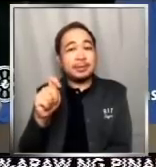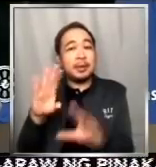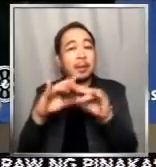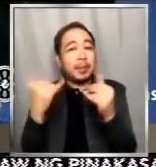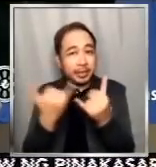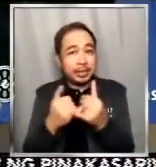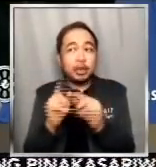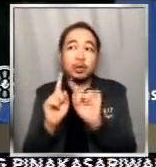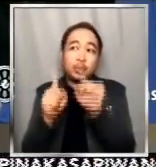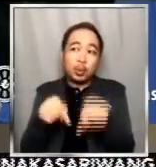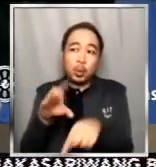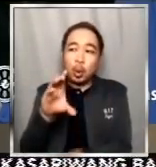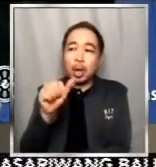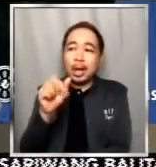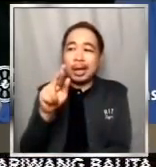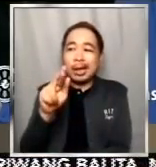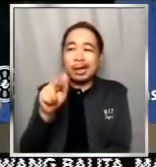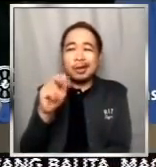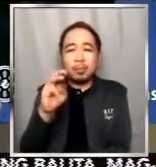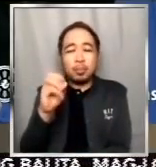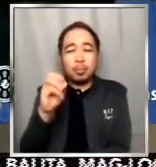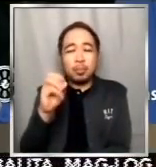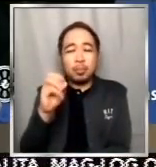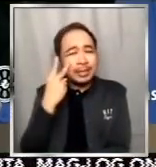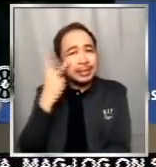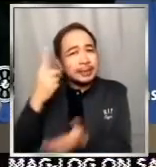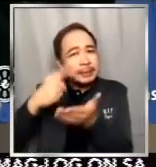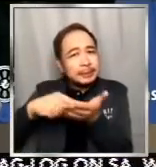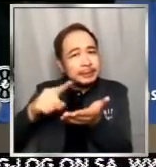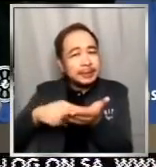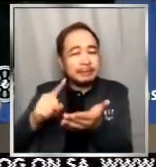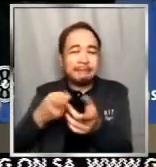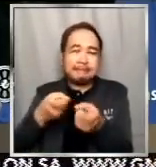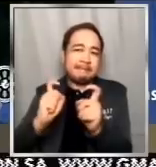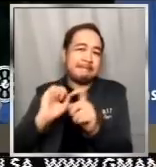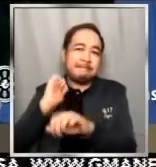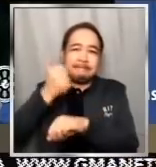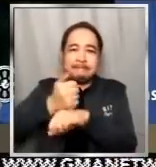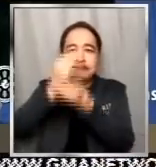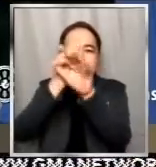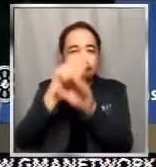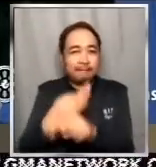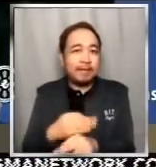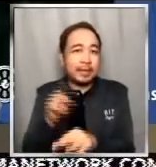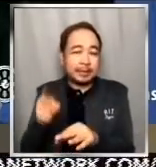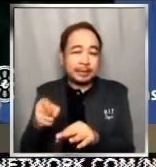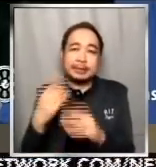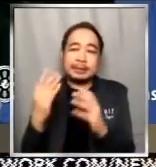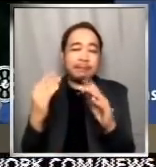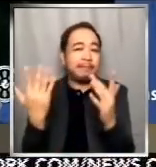Chitorena so that we are able to establish immediately the communications there